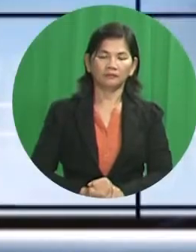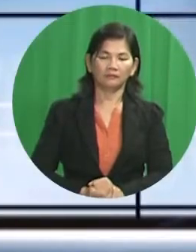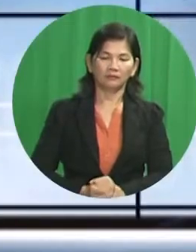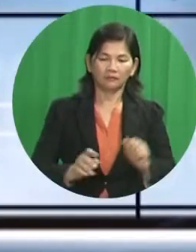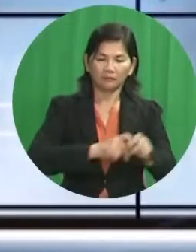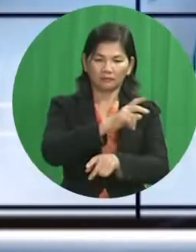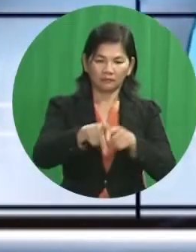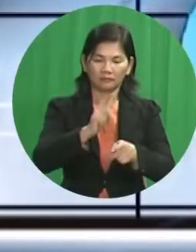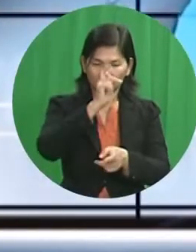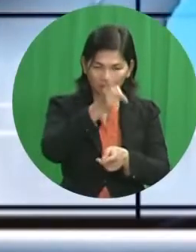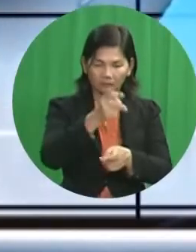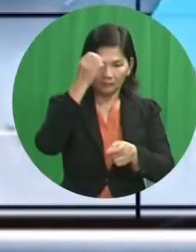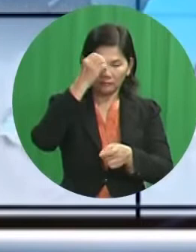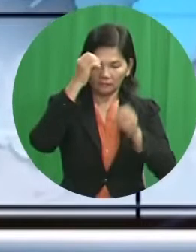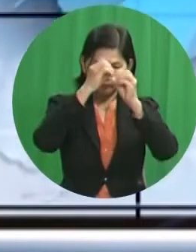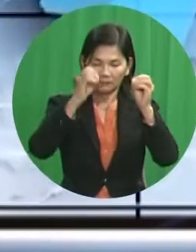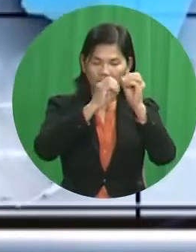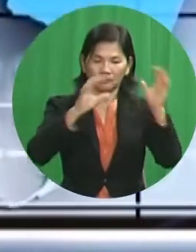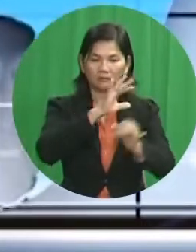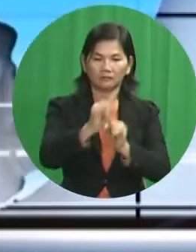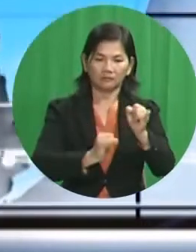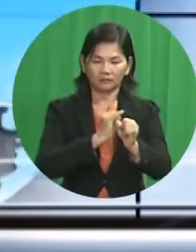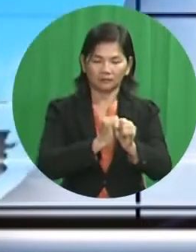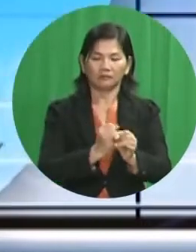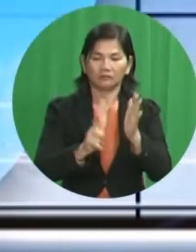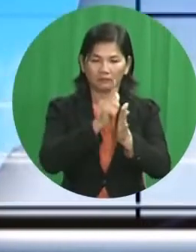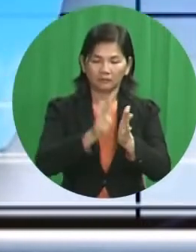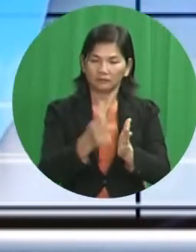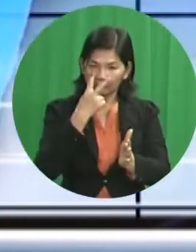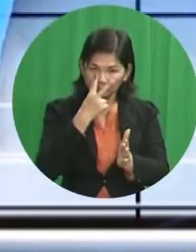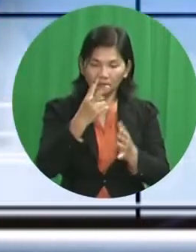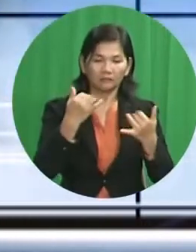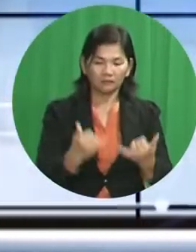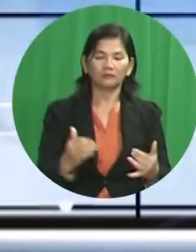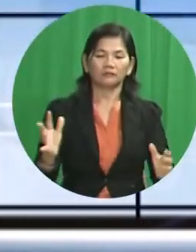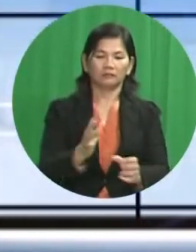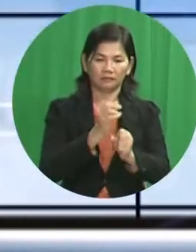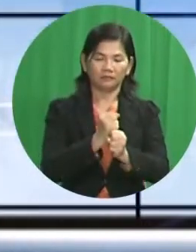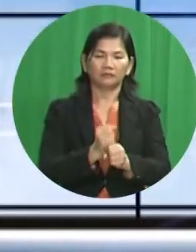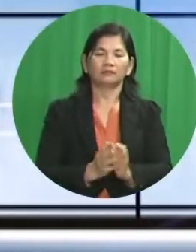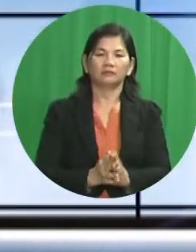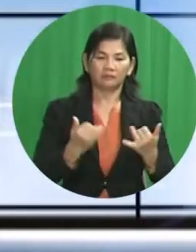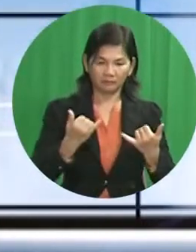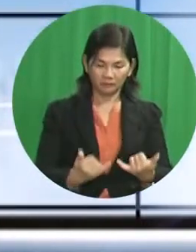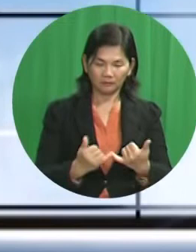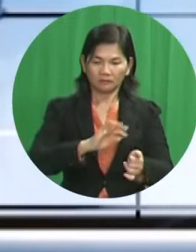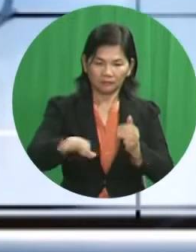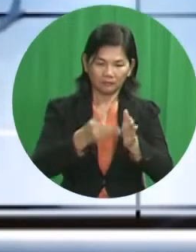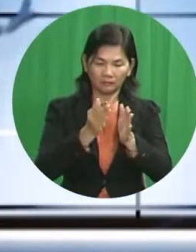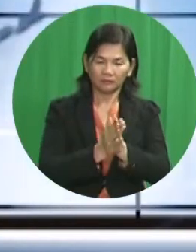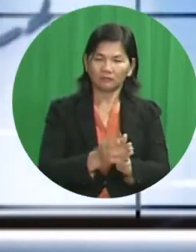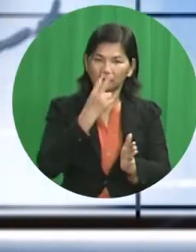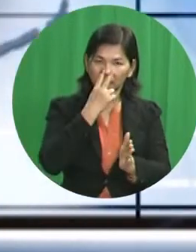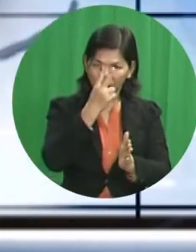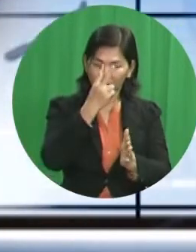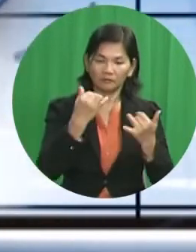បាទទូរទស្សនិកជនជាទីគោរពព័ត៌មានជាតិនិងអន្តរជាតិដែលទូរទស្សនិកជនបានតាមដានទស្សនានៅពេលនេះសូមបញ្ចប់ត្រឹមតែប៉ុណ្ណេះសូមថ្លែងអំណរគុណយ៉ាងជ្រា